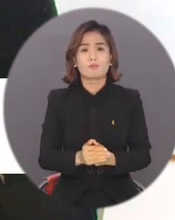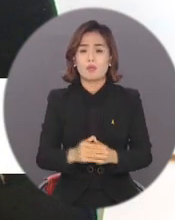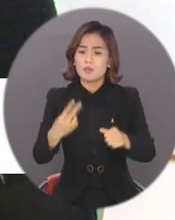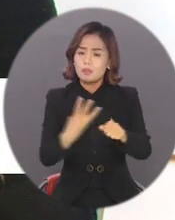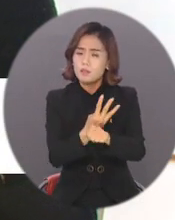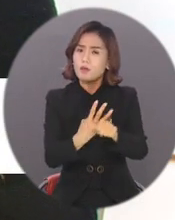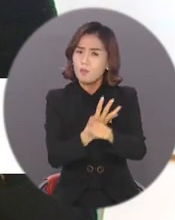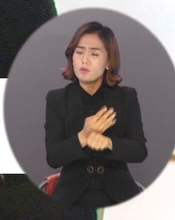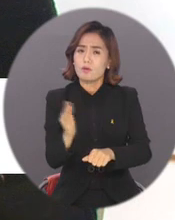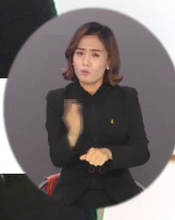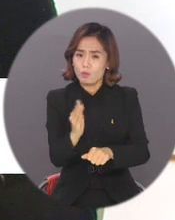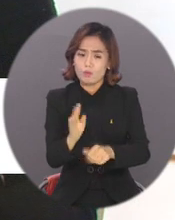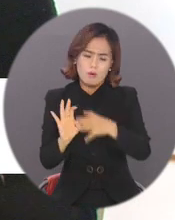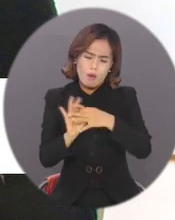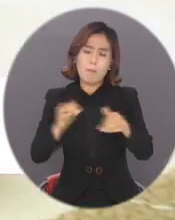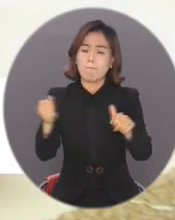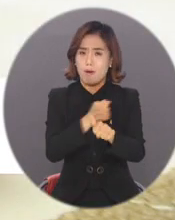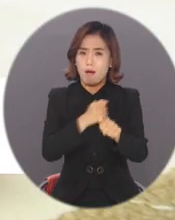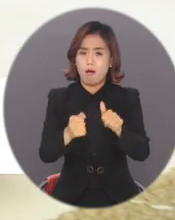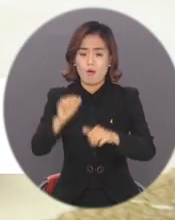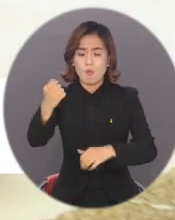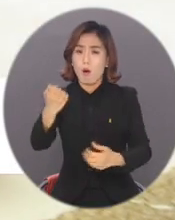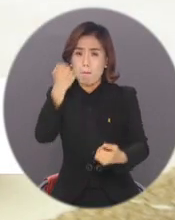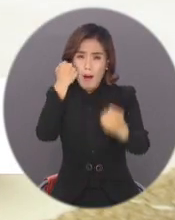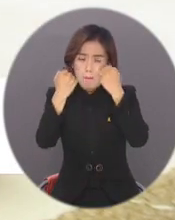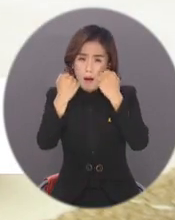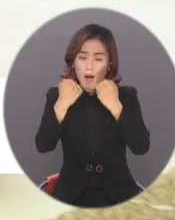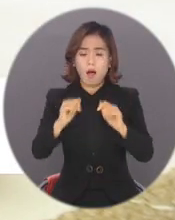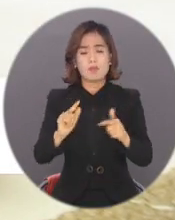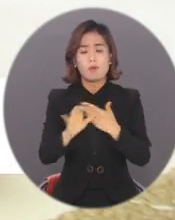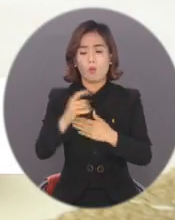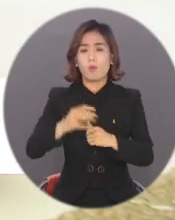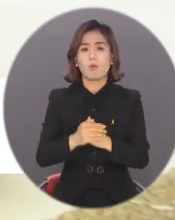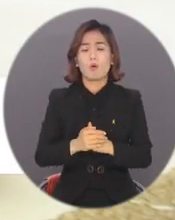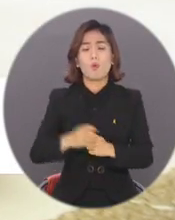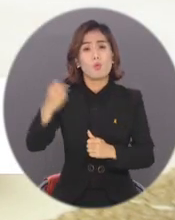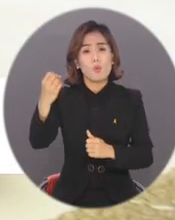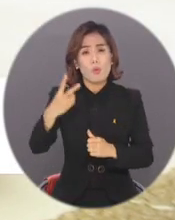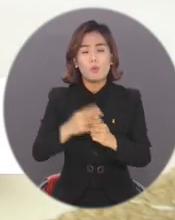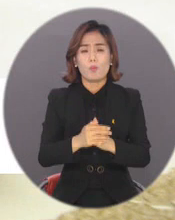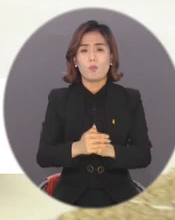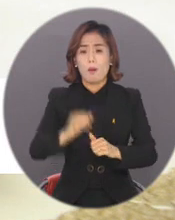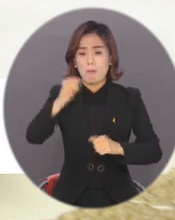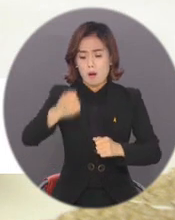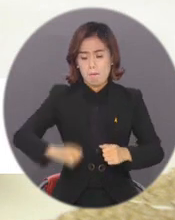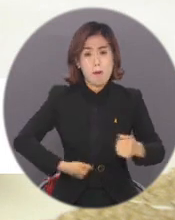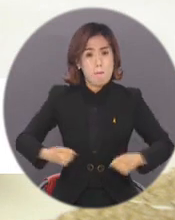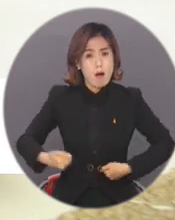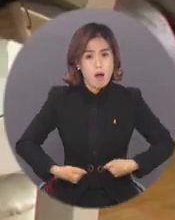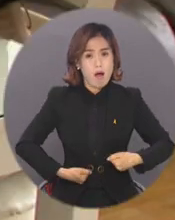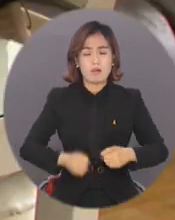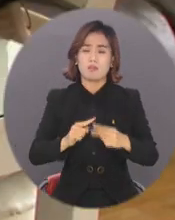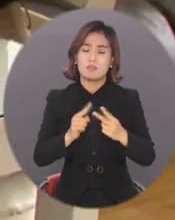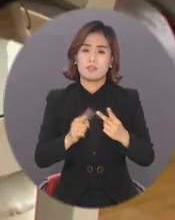거의 3시간에서 4시간 정도를 계속 맞았어요. 주먹으로 얼굴을 여러 번 구타하고 그다음에 이제 발로 배를